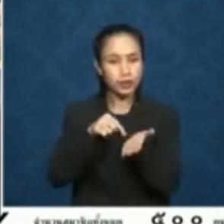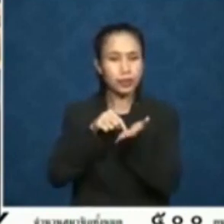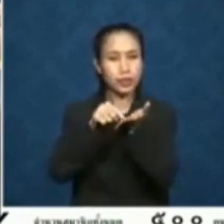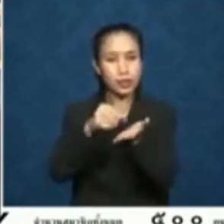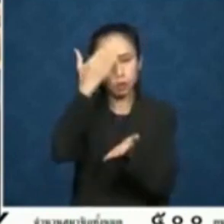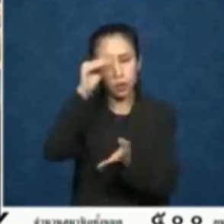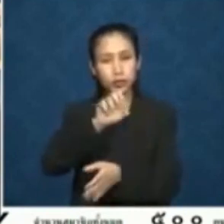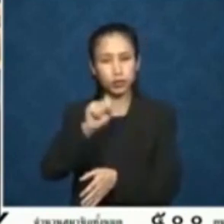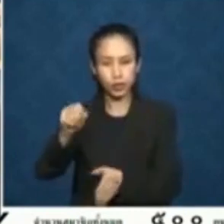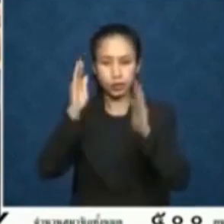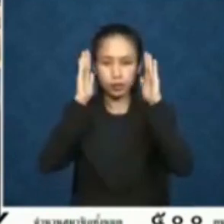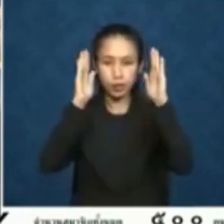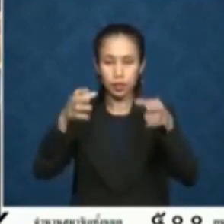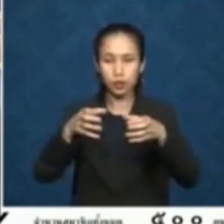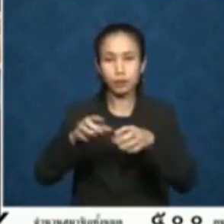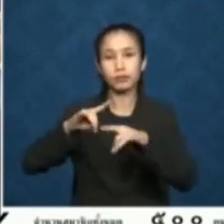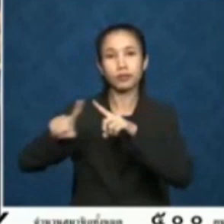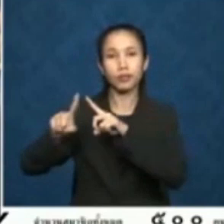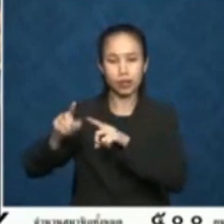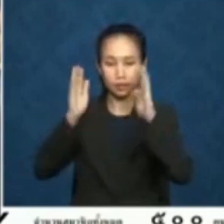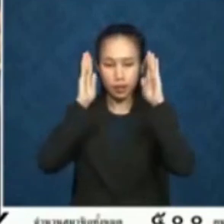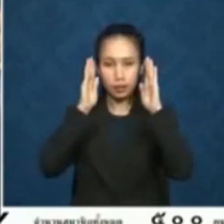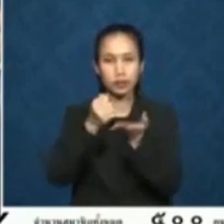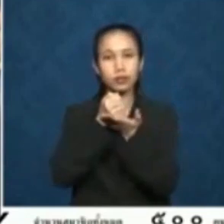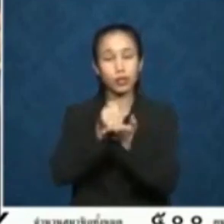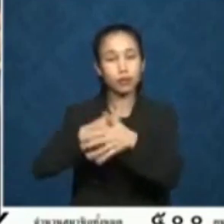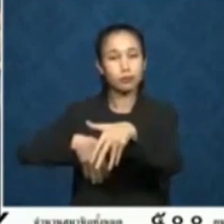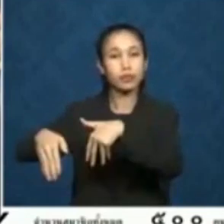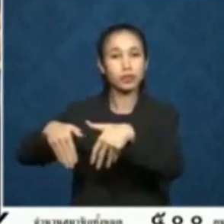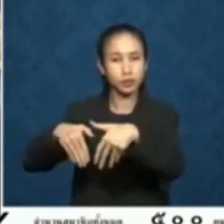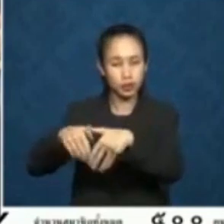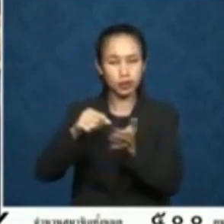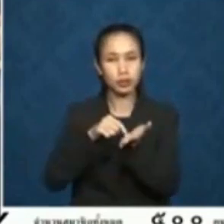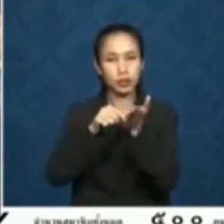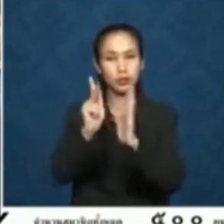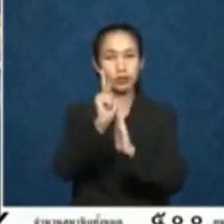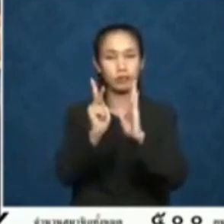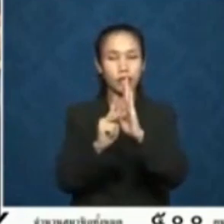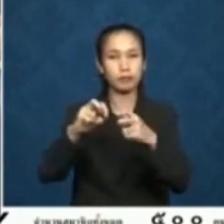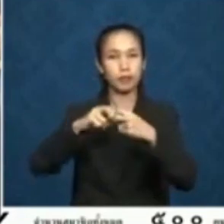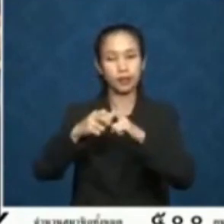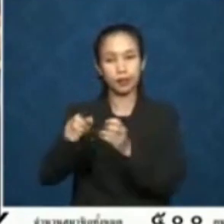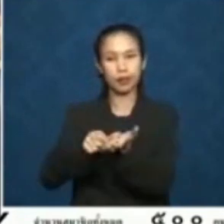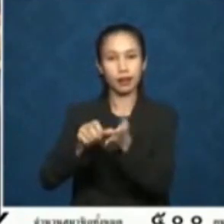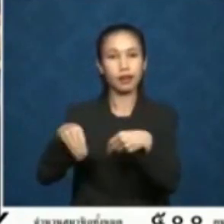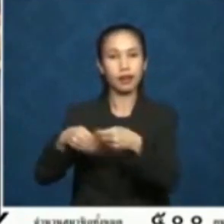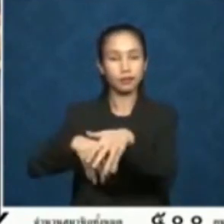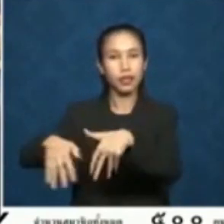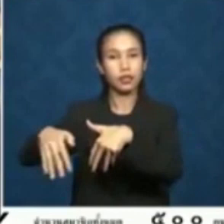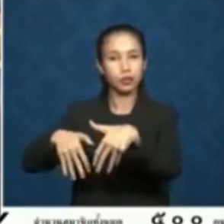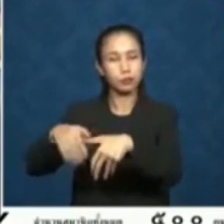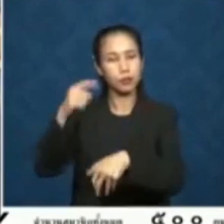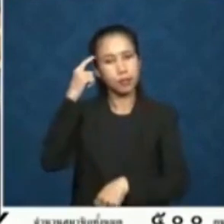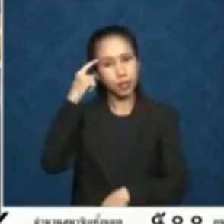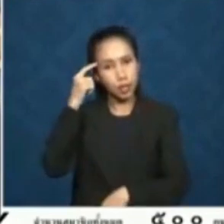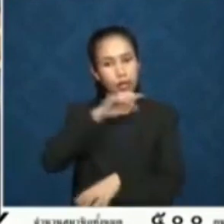ของเราเนี่ยทุกร่างเสนอมาจากความตั้งใจและผมเชื่อครับว่าทุกพรรคและสภาแห่งนี้เราตั้งใจเป็นอย่างยิ่งที่จะเสนอกฎหมายเพื่อแก้ปัญหาให้พี่น้องประชาชน